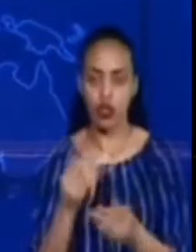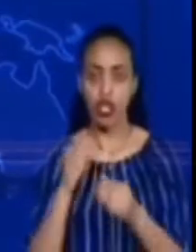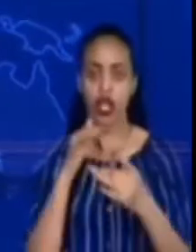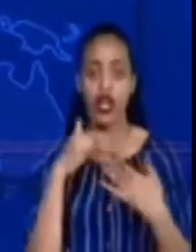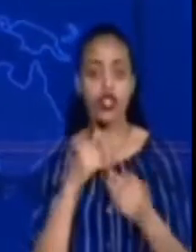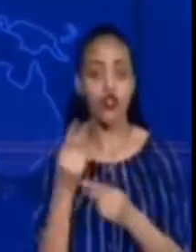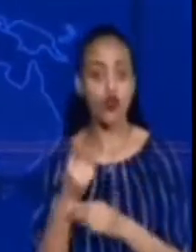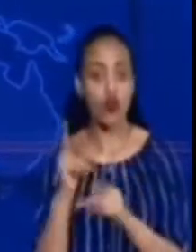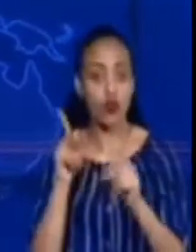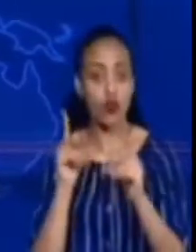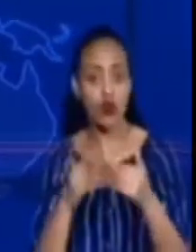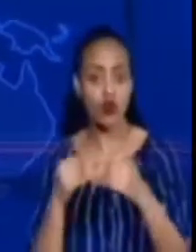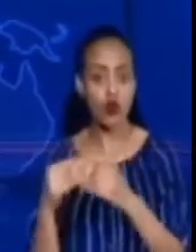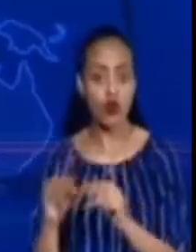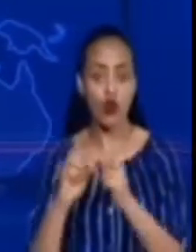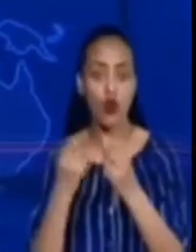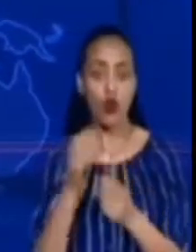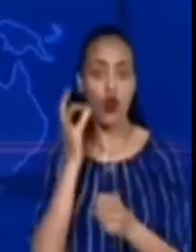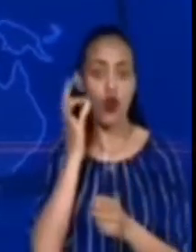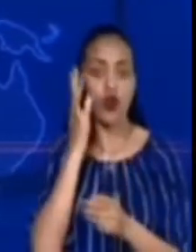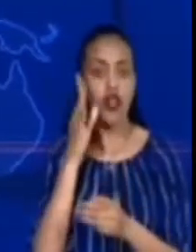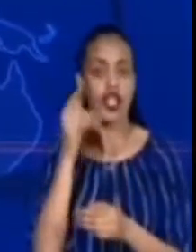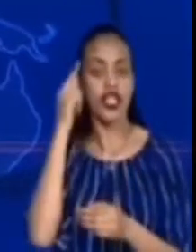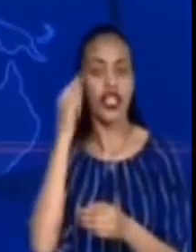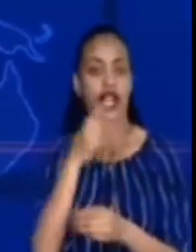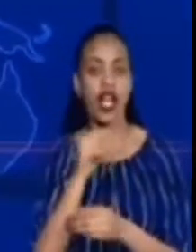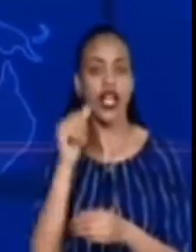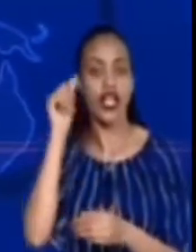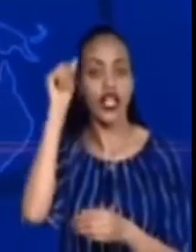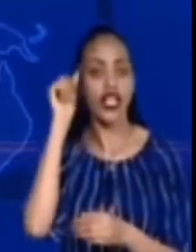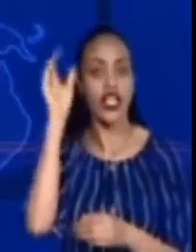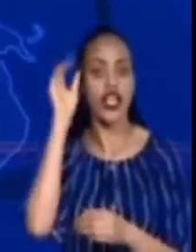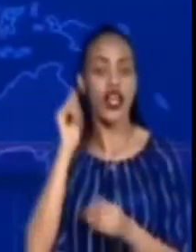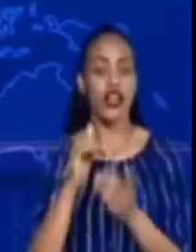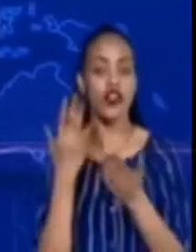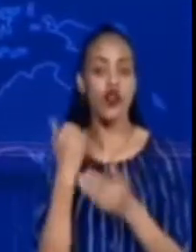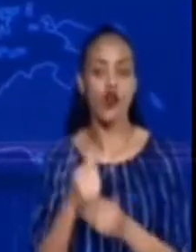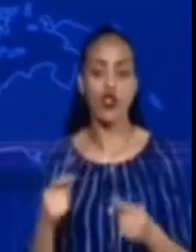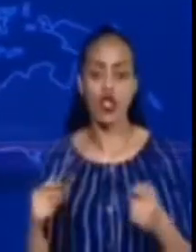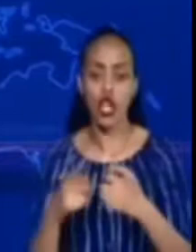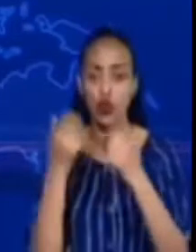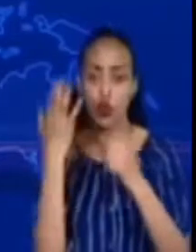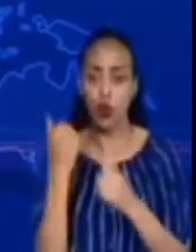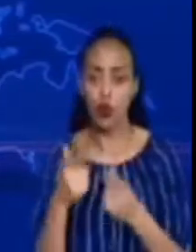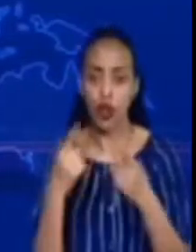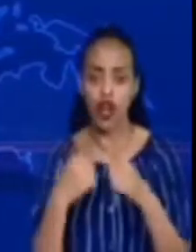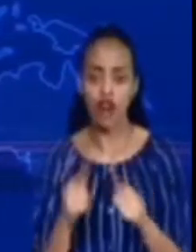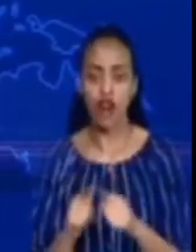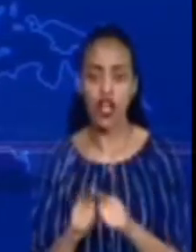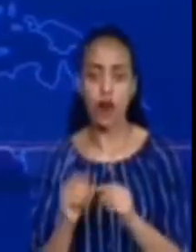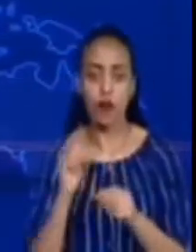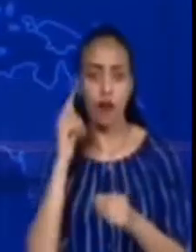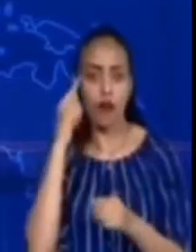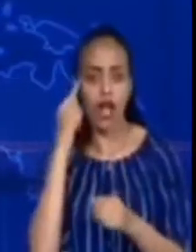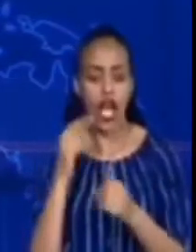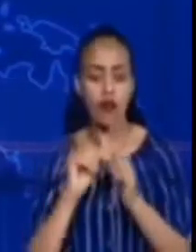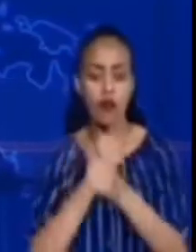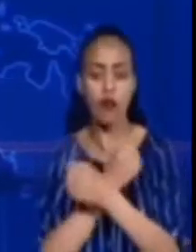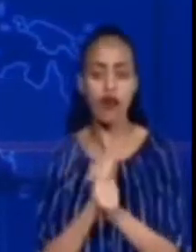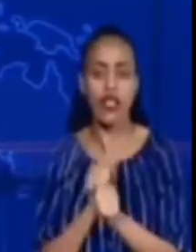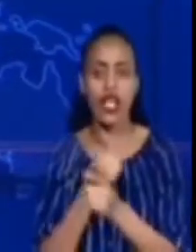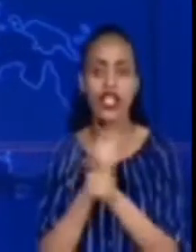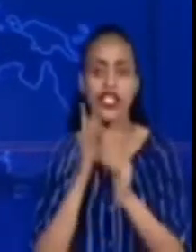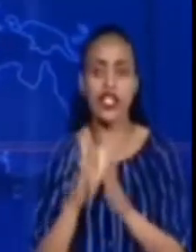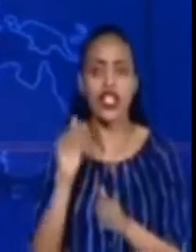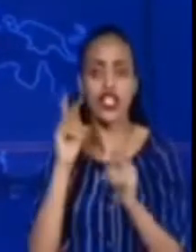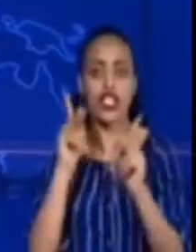ሽዋዚንገር ይሁን ማን ይሁን ሳናውቅ ማለት ነው እና ምረታብን ያመሰግናል ዘበው ራሱን እንኳን እንዴት